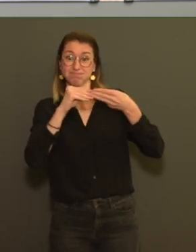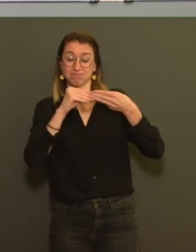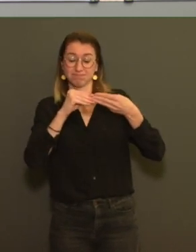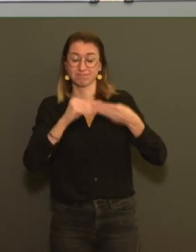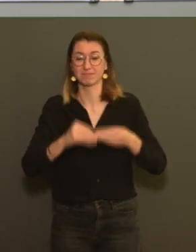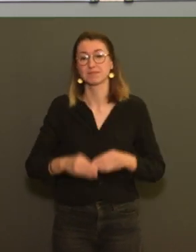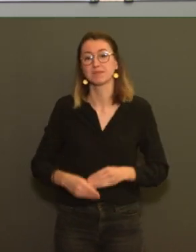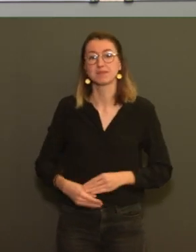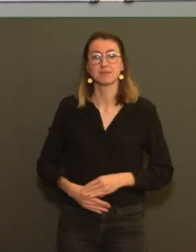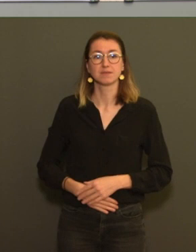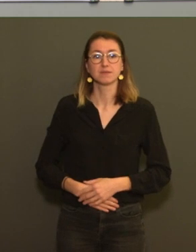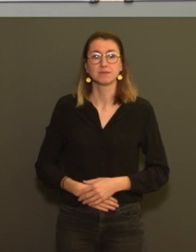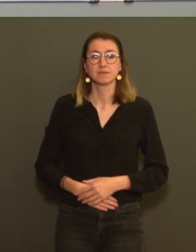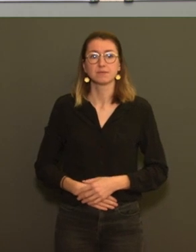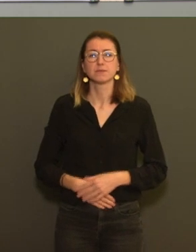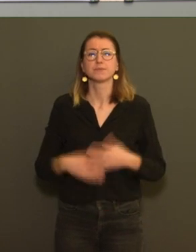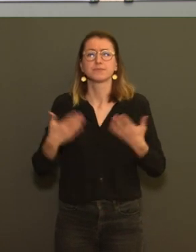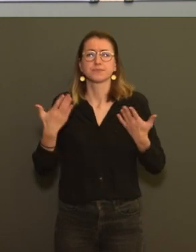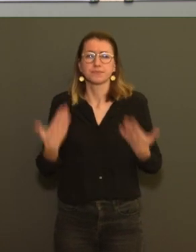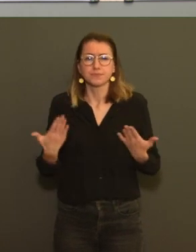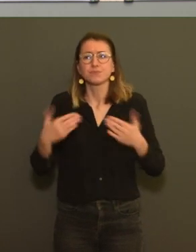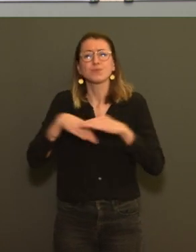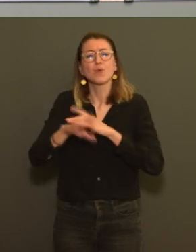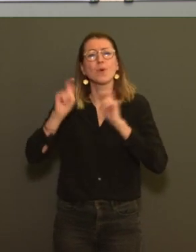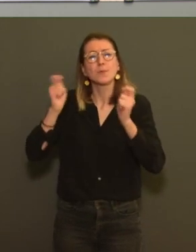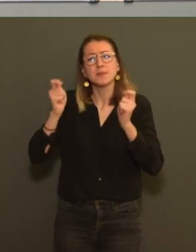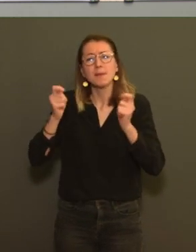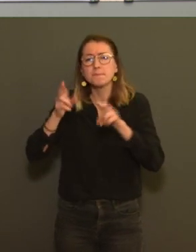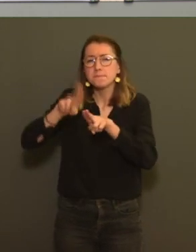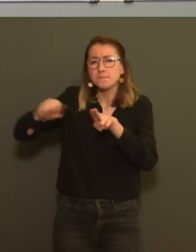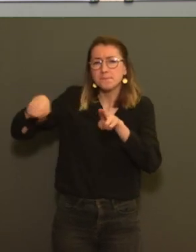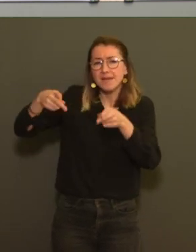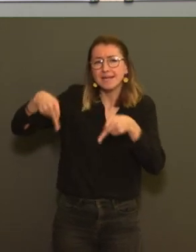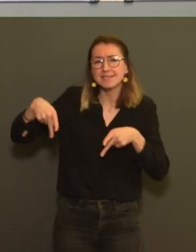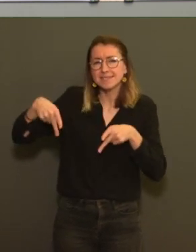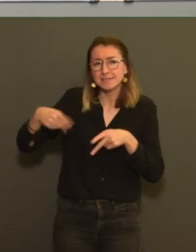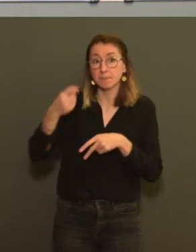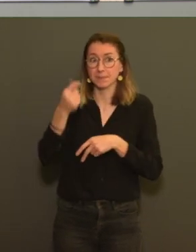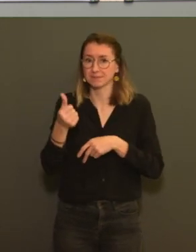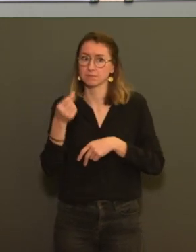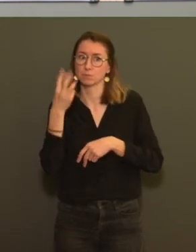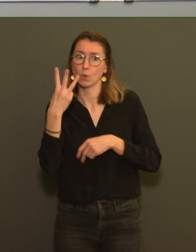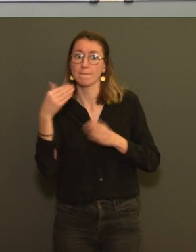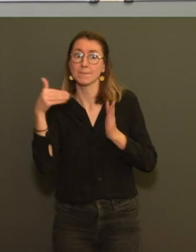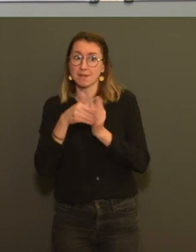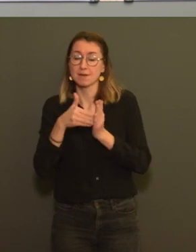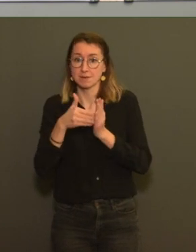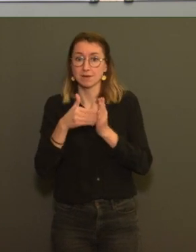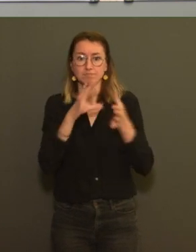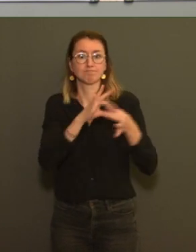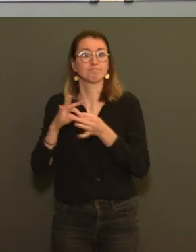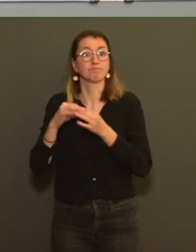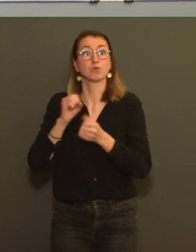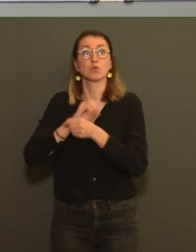Actuellement, dans les hôpitaux, il y a pratiquement 3000 patients hospitalisés pour Covid, en l'occurrence de